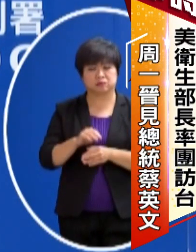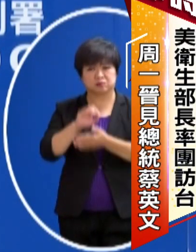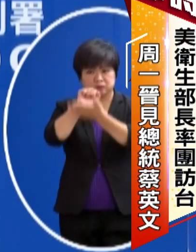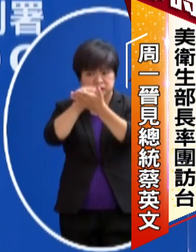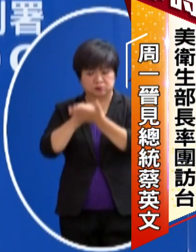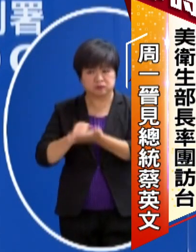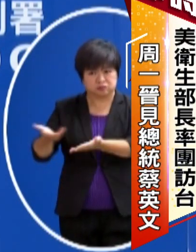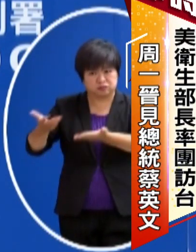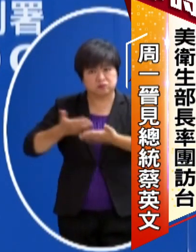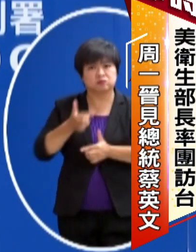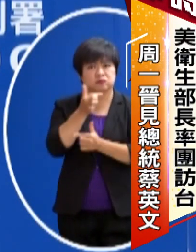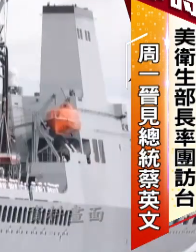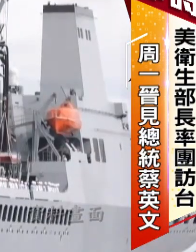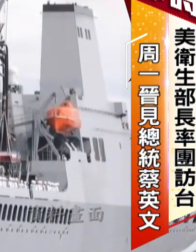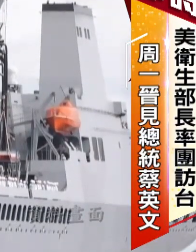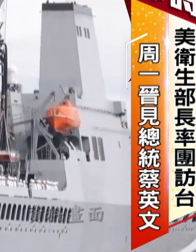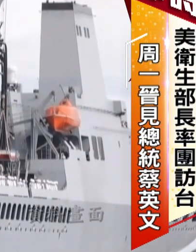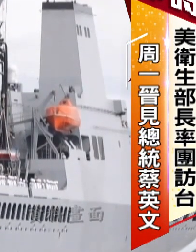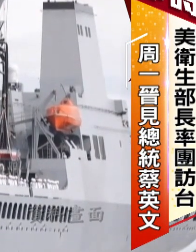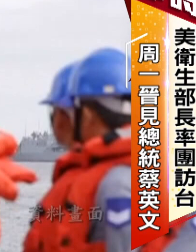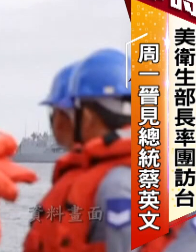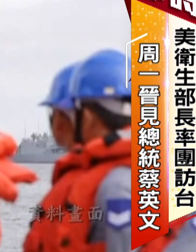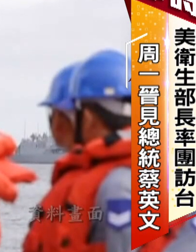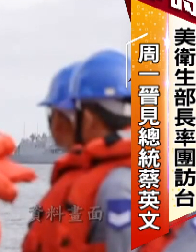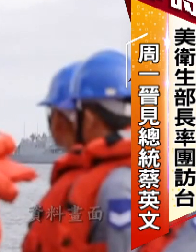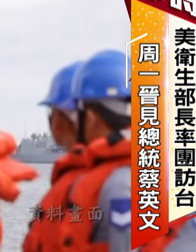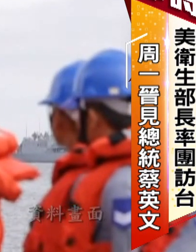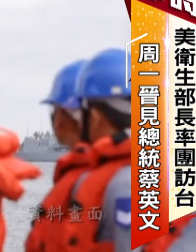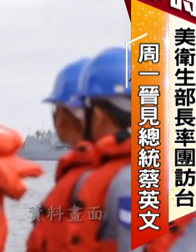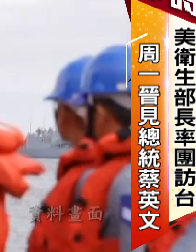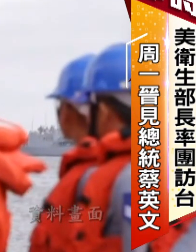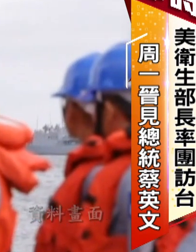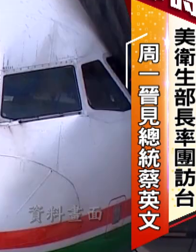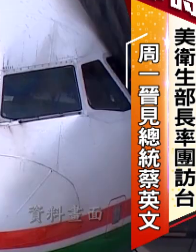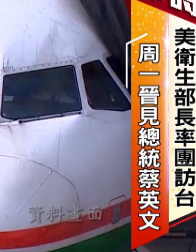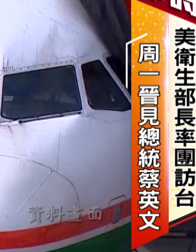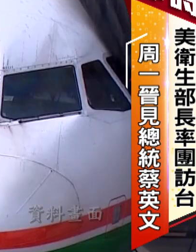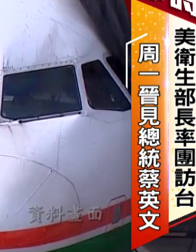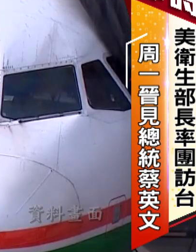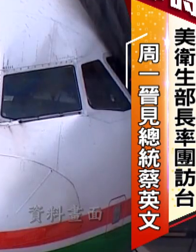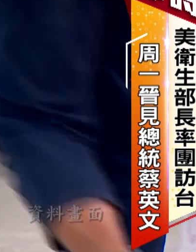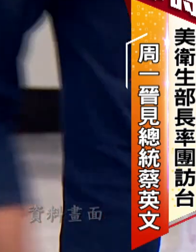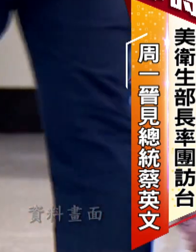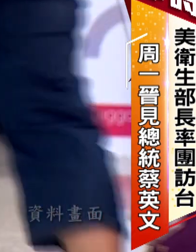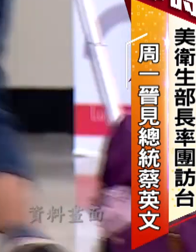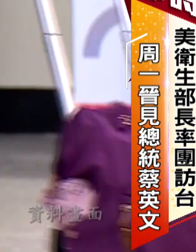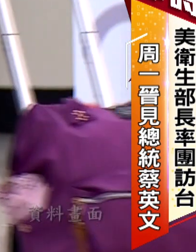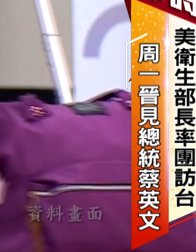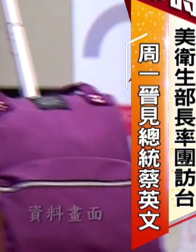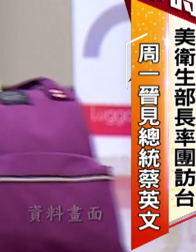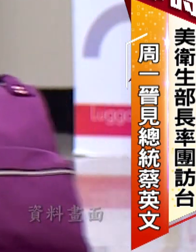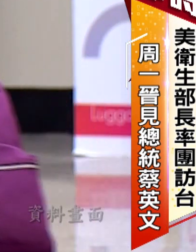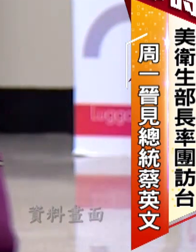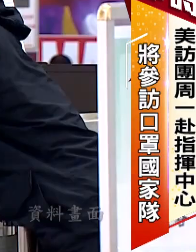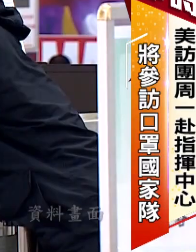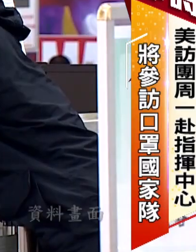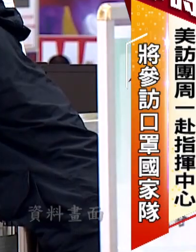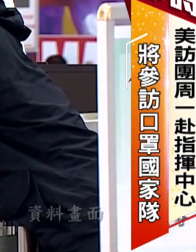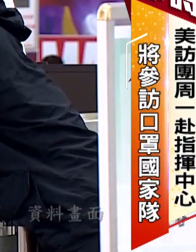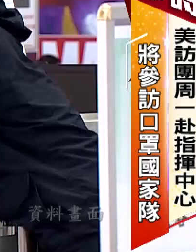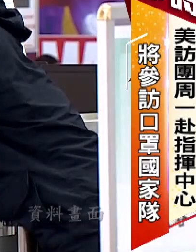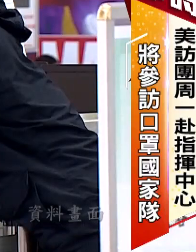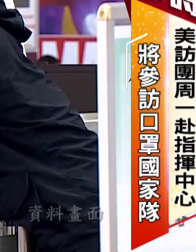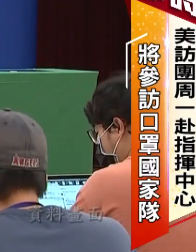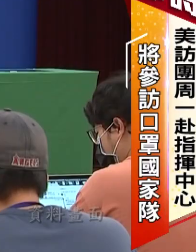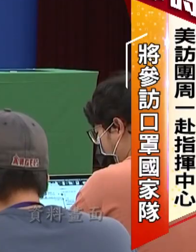可能可以有所参考。 从疫情爆发至今，不管是敦睦舰队还是日本女留学生，台湾陆续出现实例找不到感染